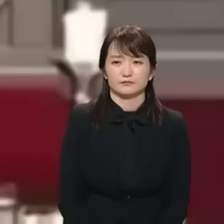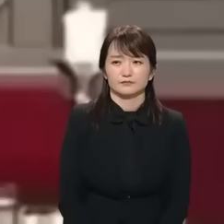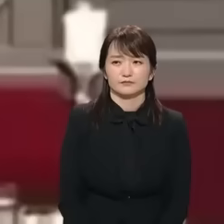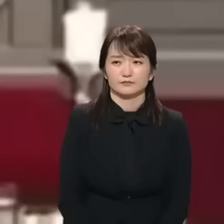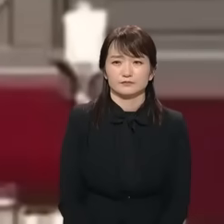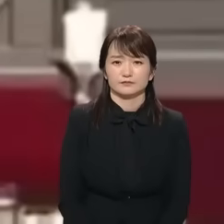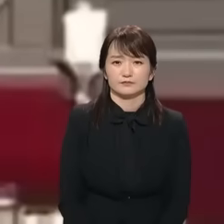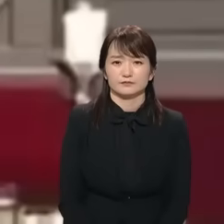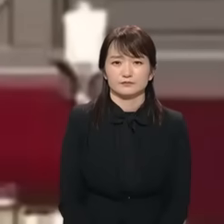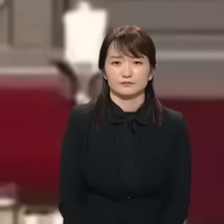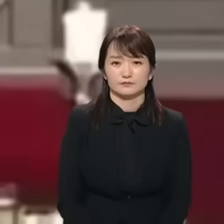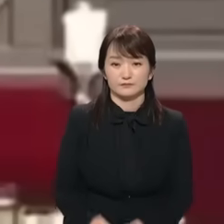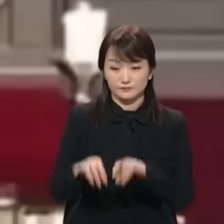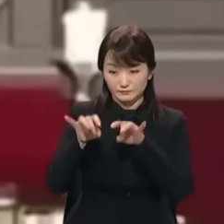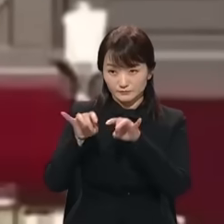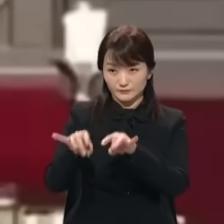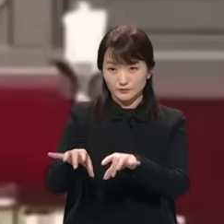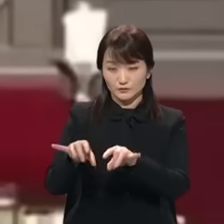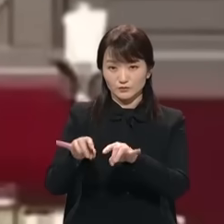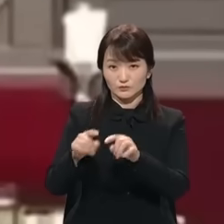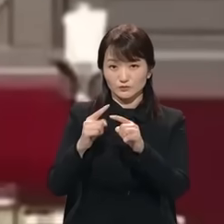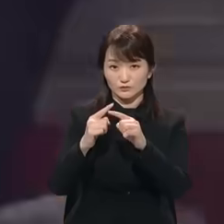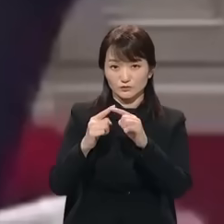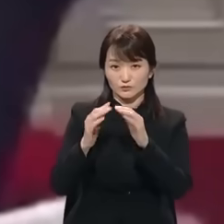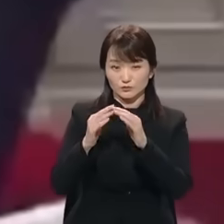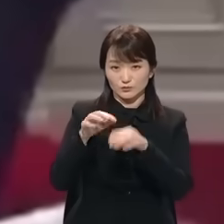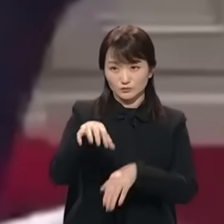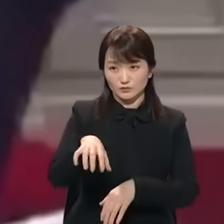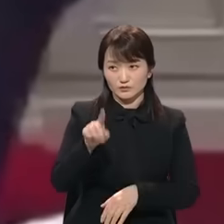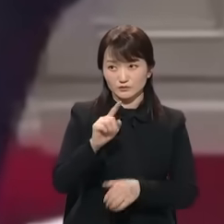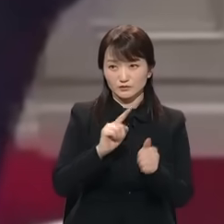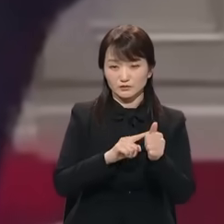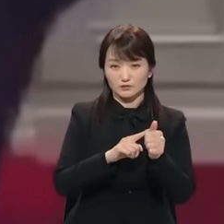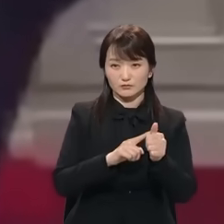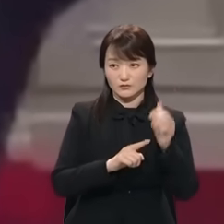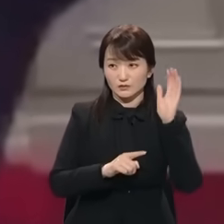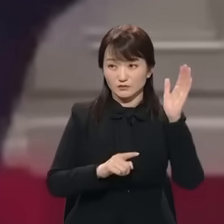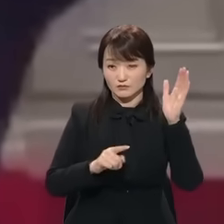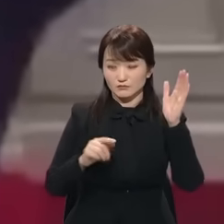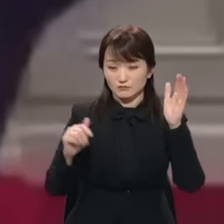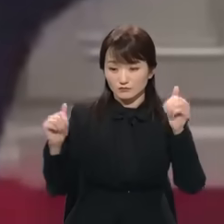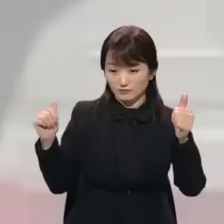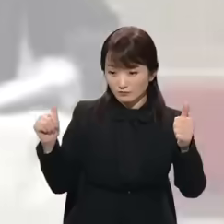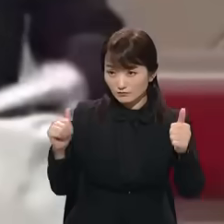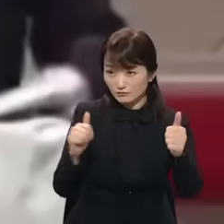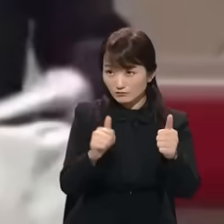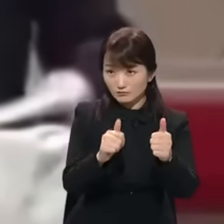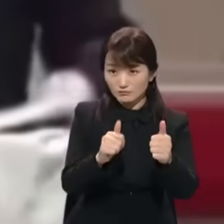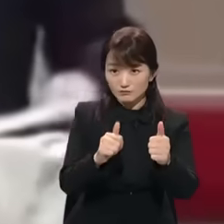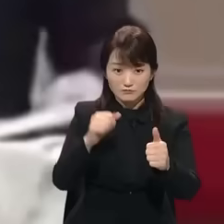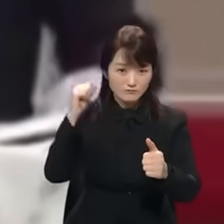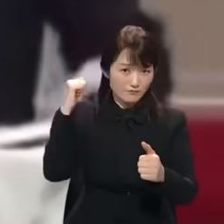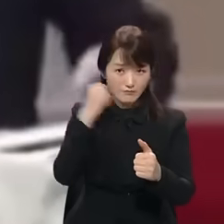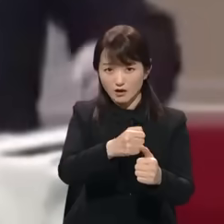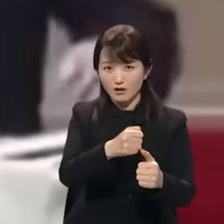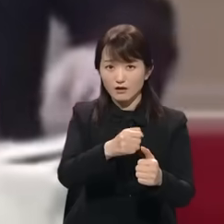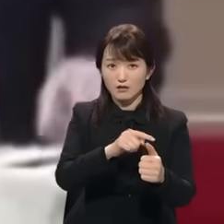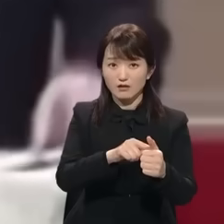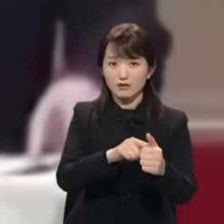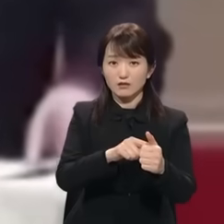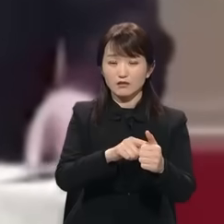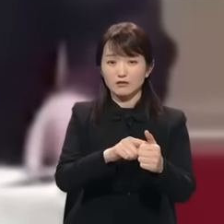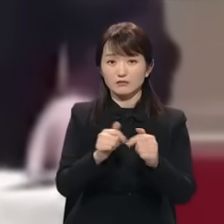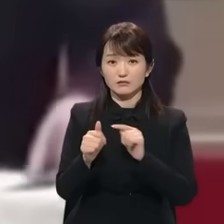이어갑니다 호주의 한 교회입니다 한 남성이 설교 중인 주교에게 터벅터벅 다가가더니 대뜸 주먹을 휘둘렀습니다